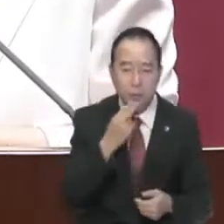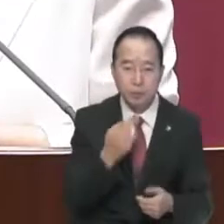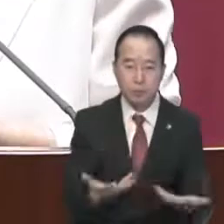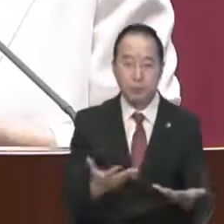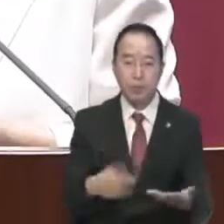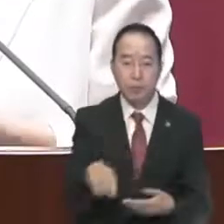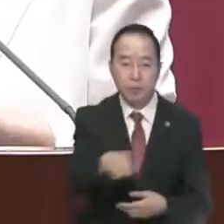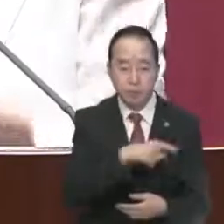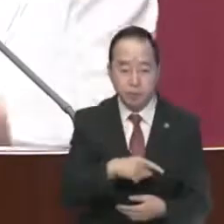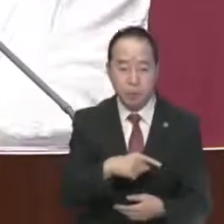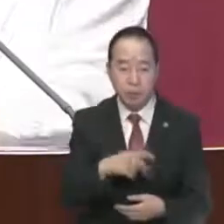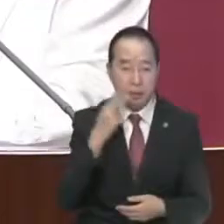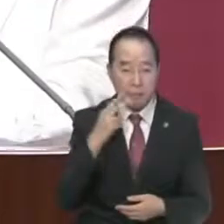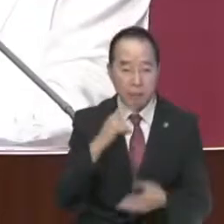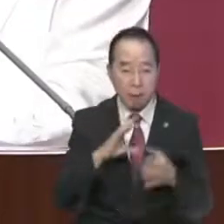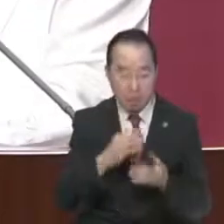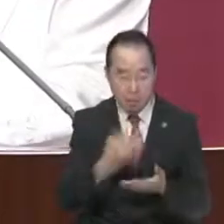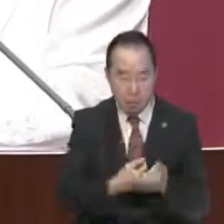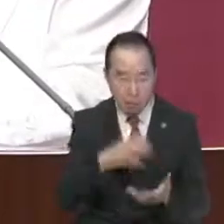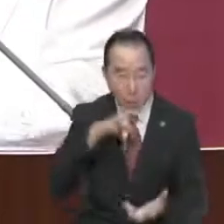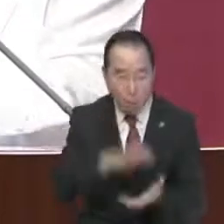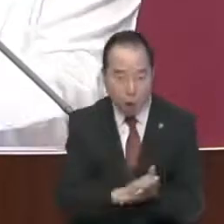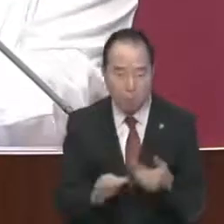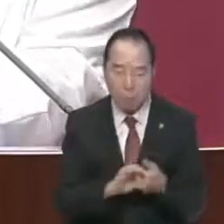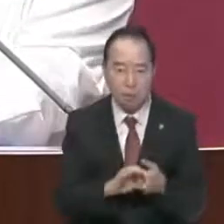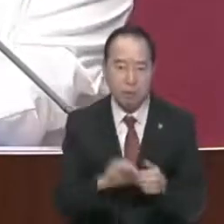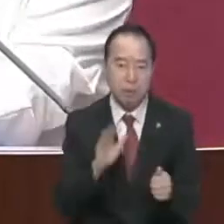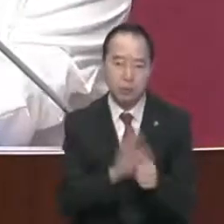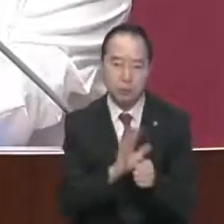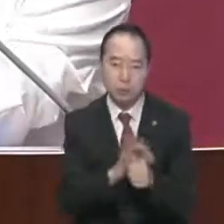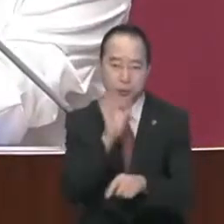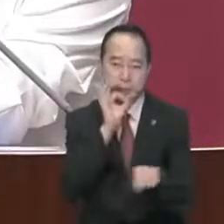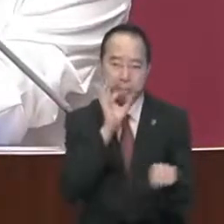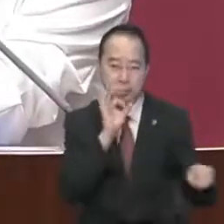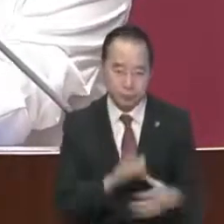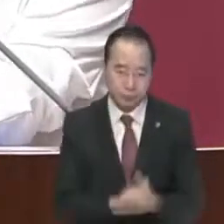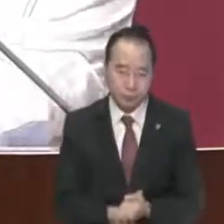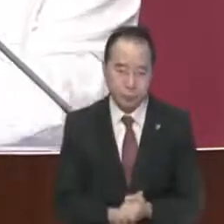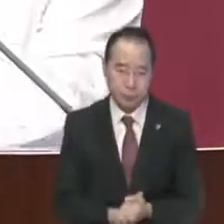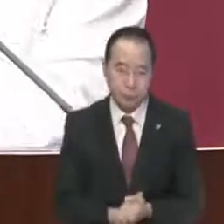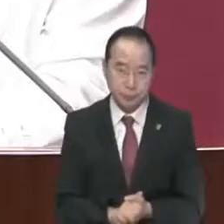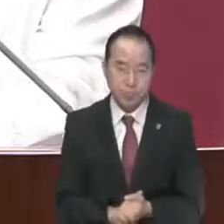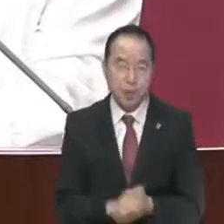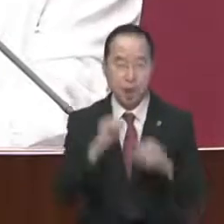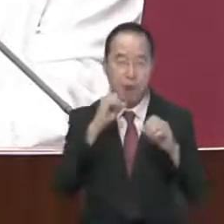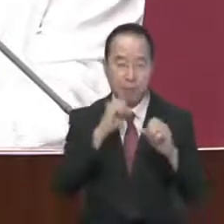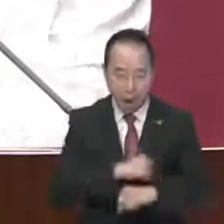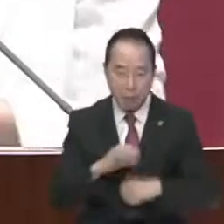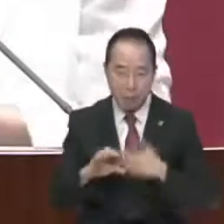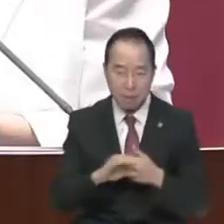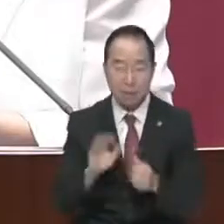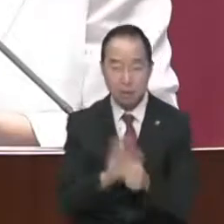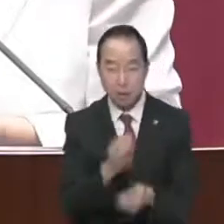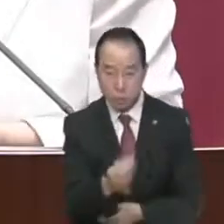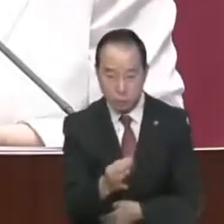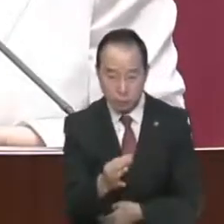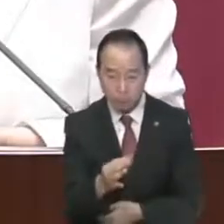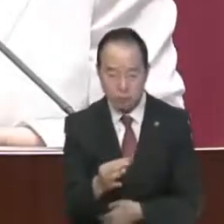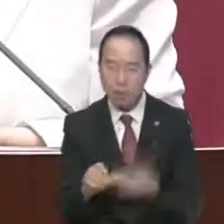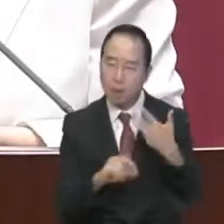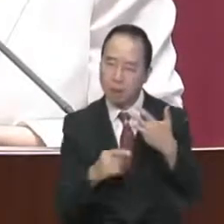지원해서 배제되게 됩니다. 그리고 또 폐업소상공인들 지원하는 제도전 장려금이 있습니다. 이제 8월 16일 이후 폐업한